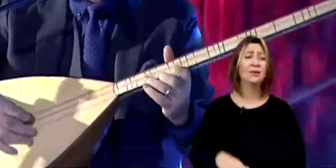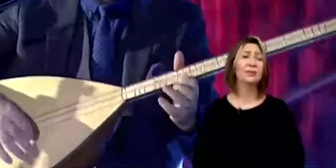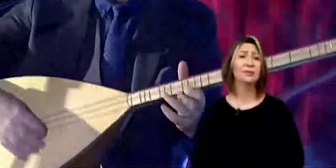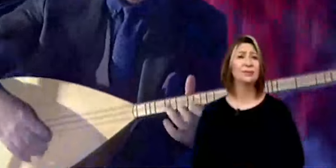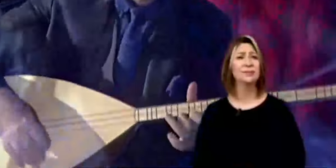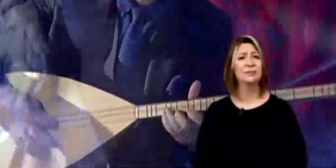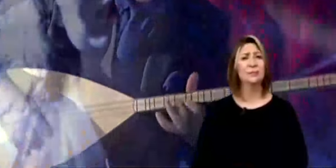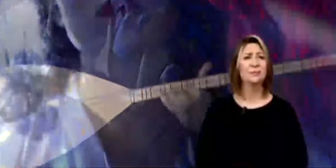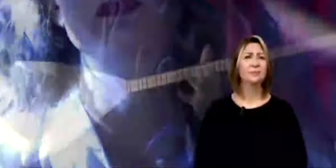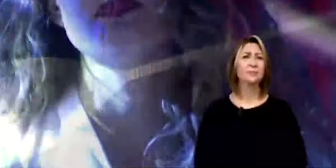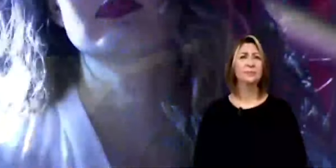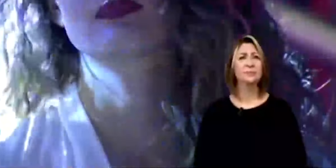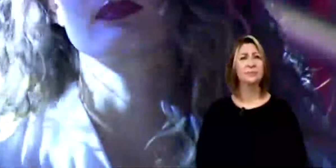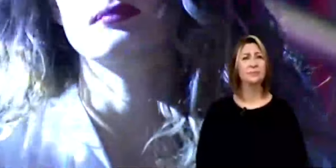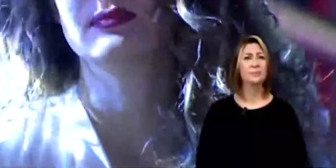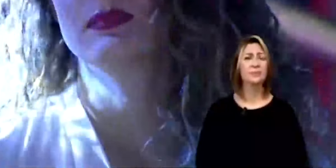sanırlar.